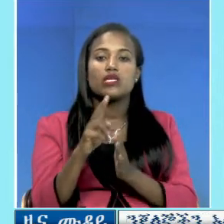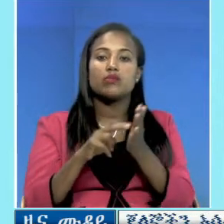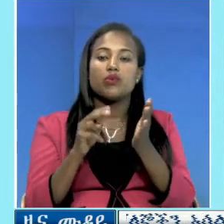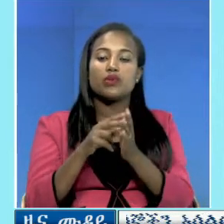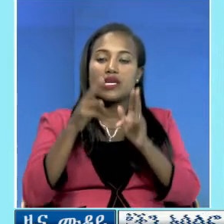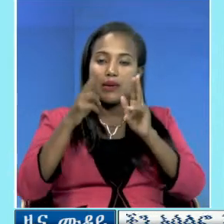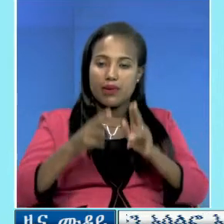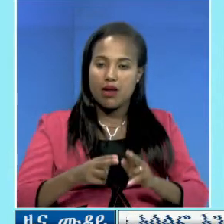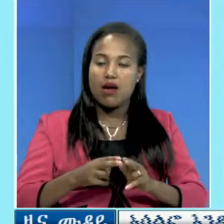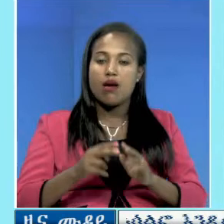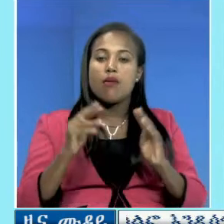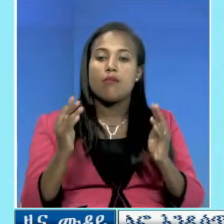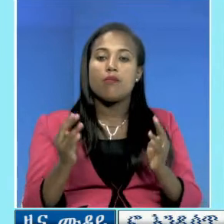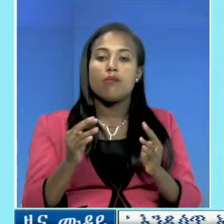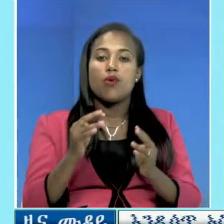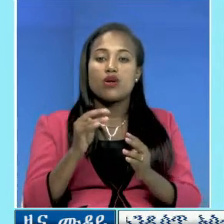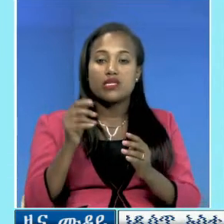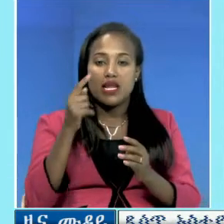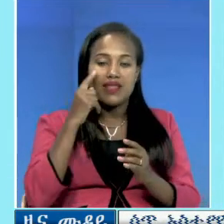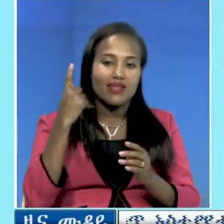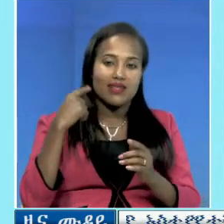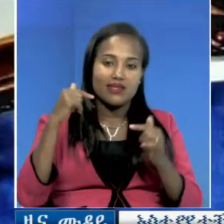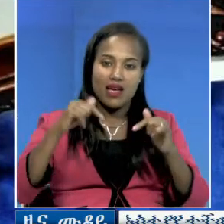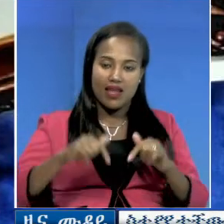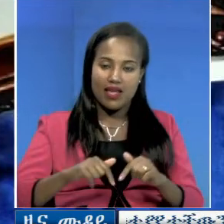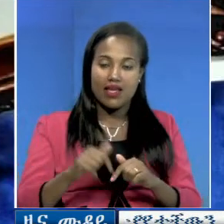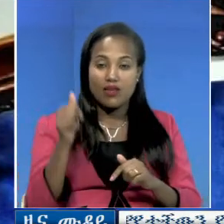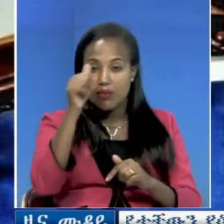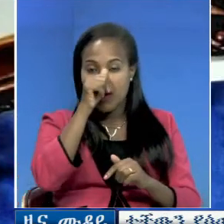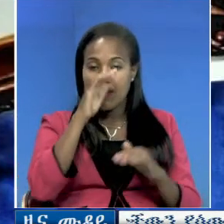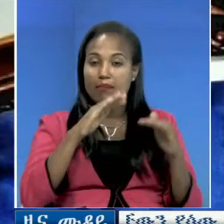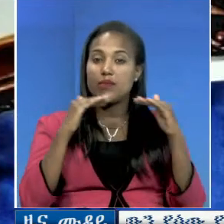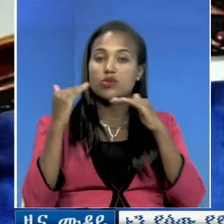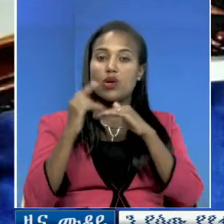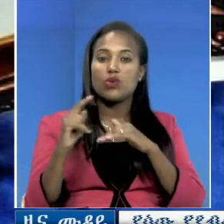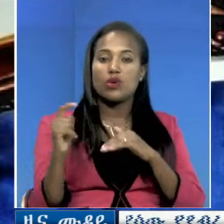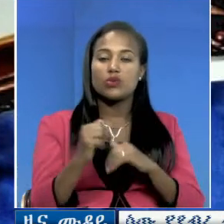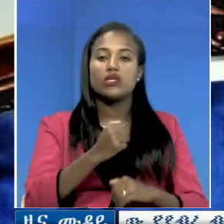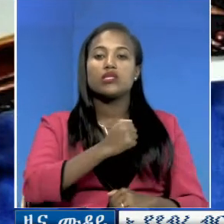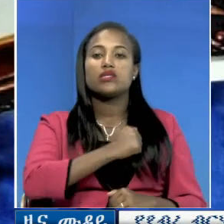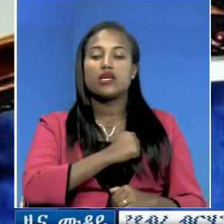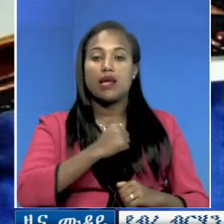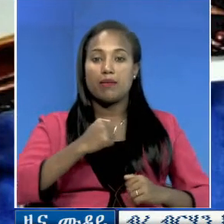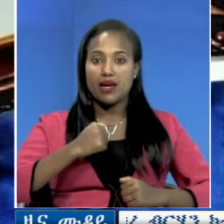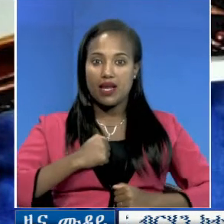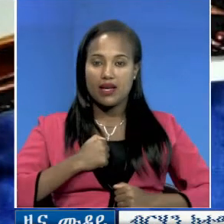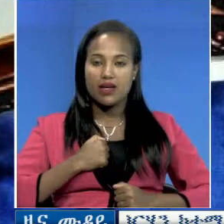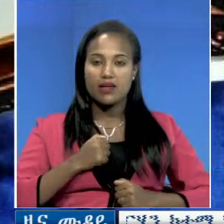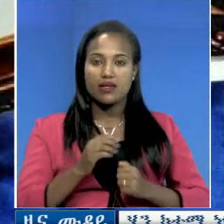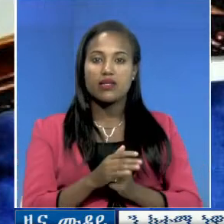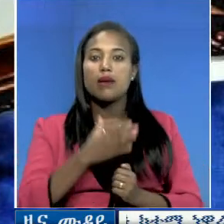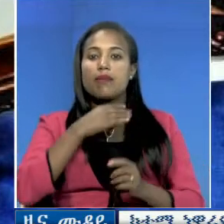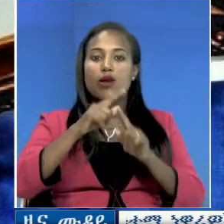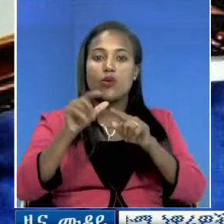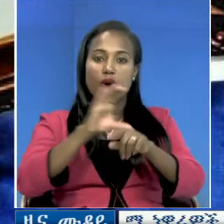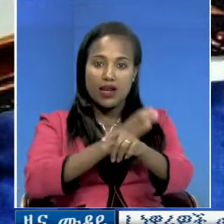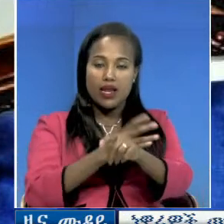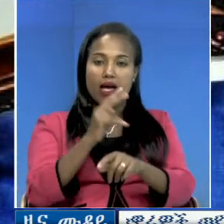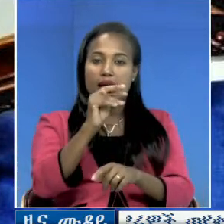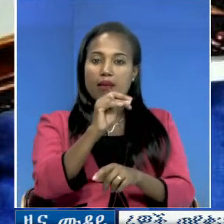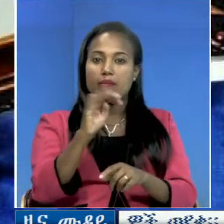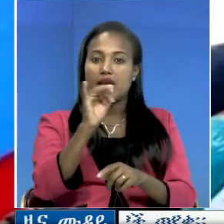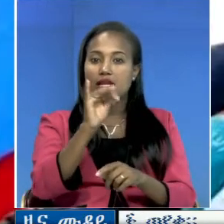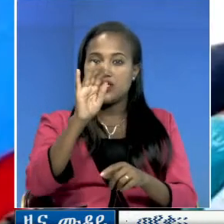ክብርና ሞገስ ከትላንት እስከዛሬ ለኢትዮጵያና ለኢትዮጵያዊነት መስዋዕት ለሆናችሁ ጀግናው የመከላከያ ሰራዊታችን፣ የአማራ ልዩ ኃይልና